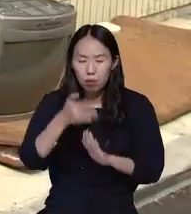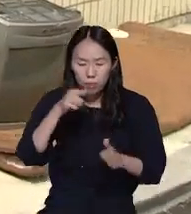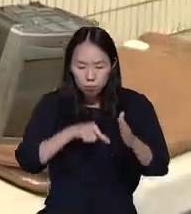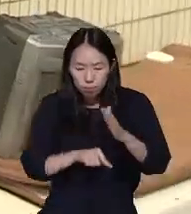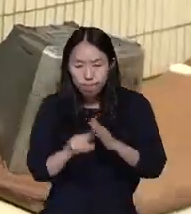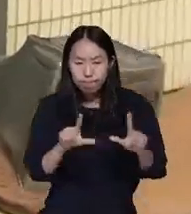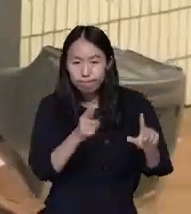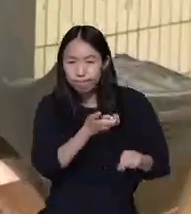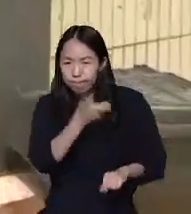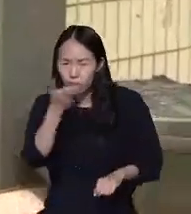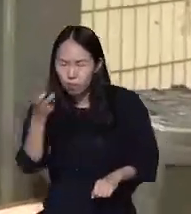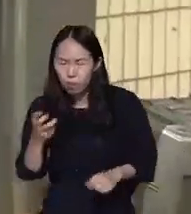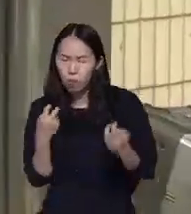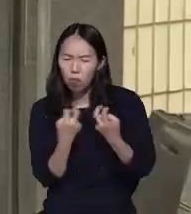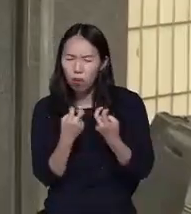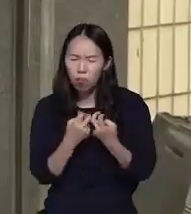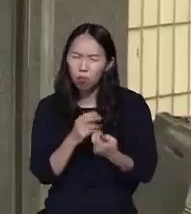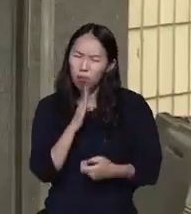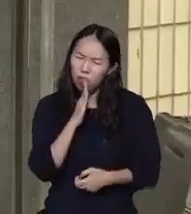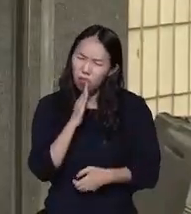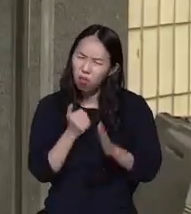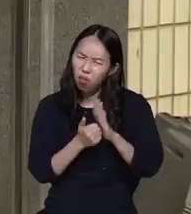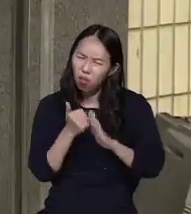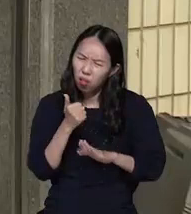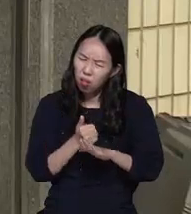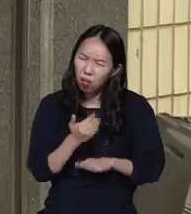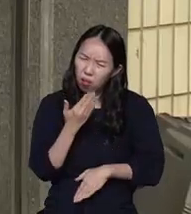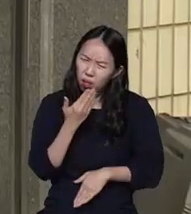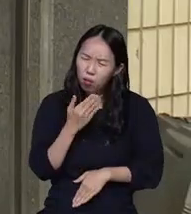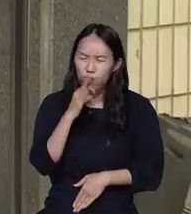반지하 대책이 가시적인 성과로 이어지지 못하면서